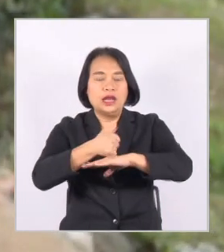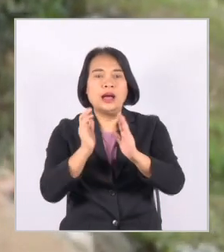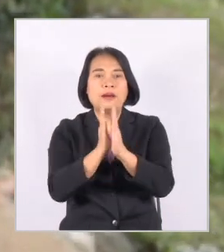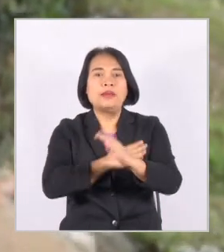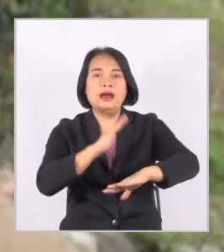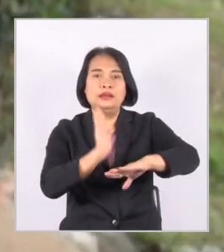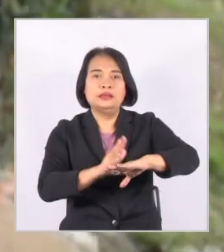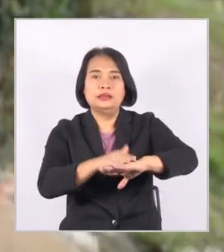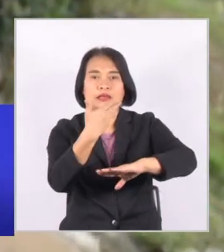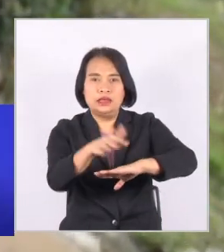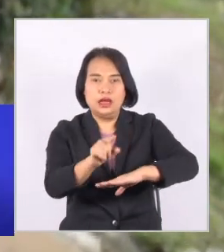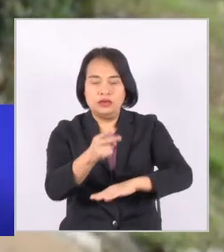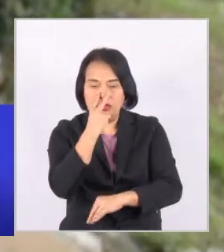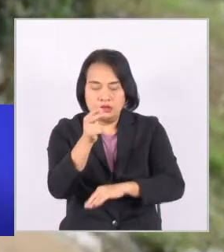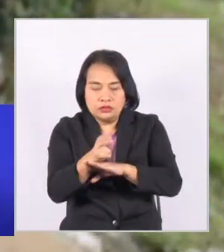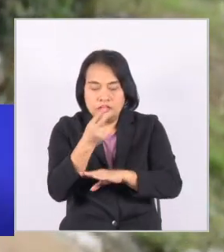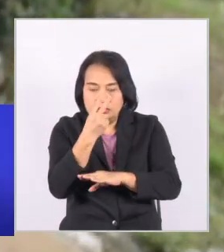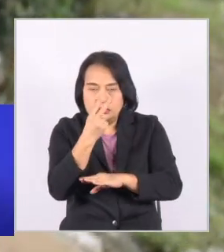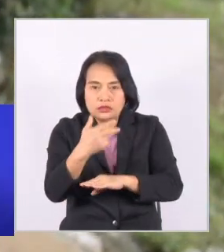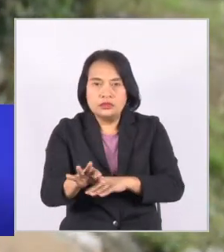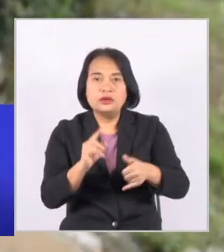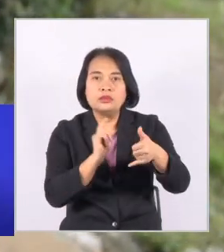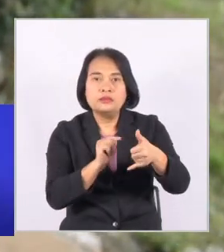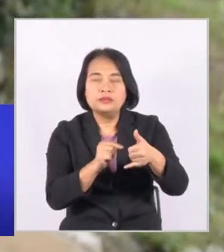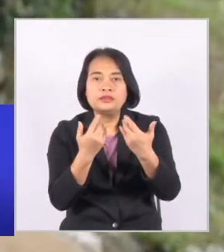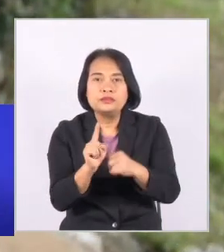อกว่าเห็นคลิปแล้วนะพระยันยงหรือว่าหลวงกุ๊